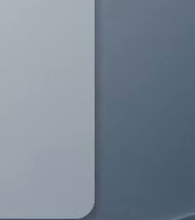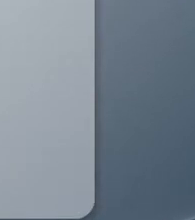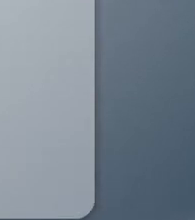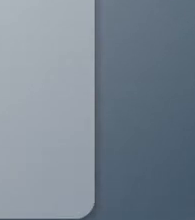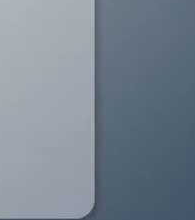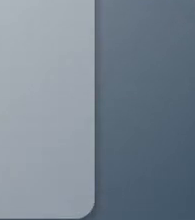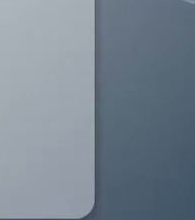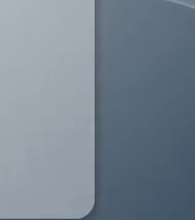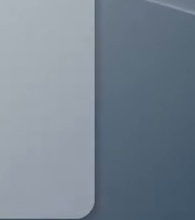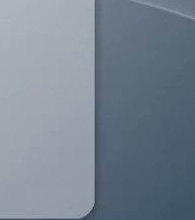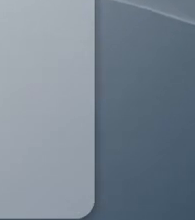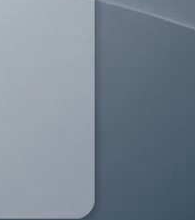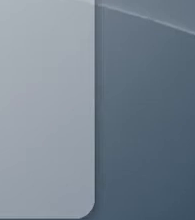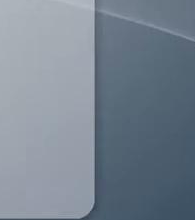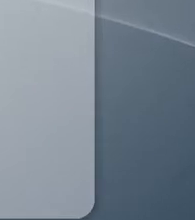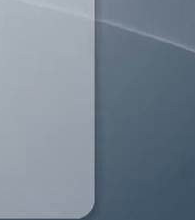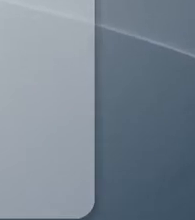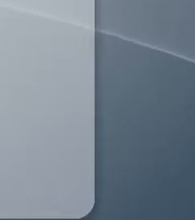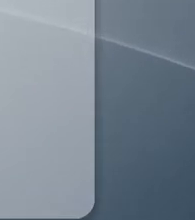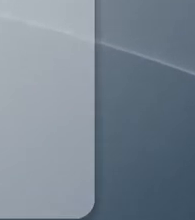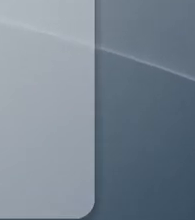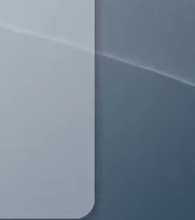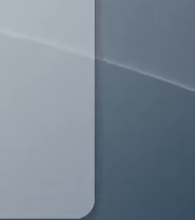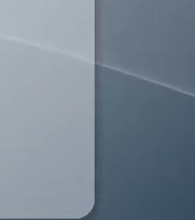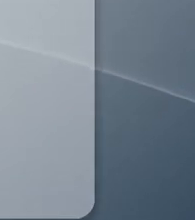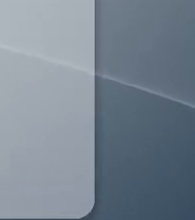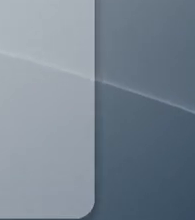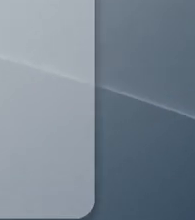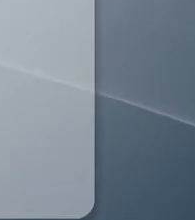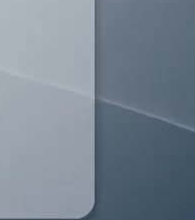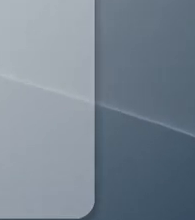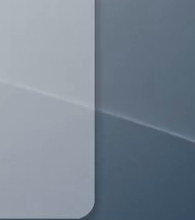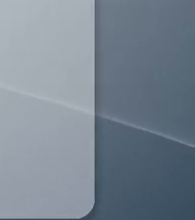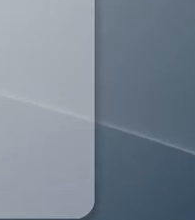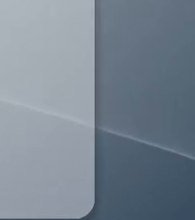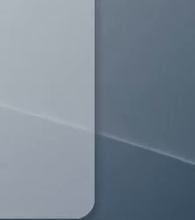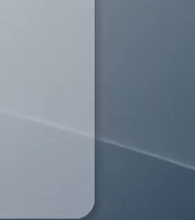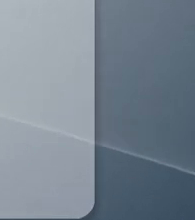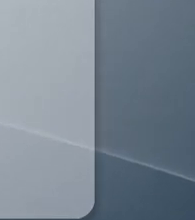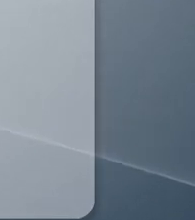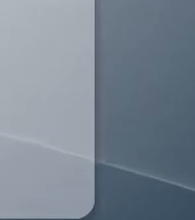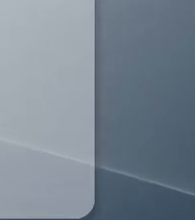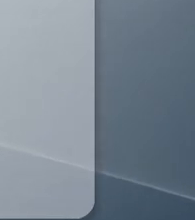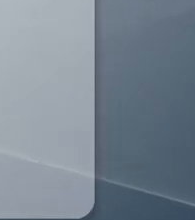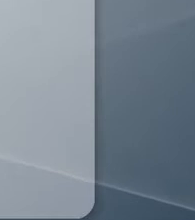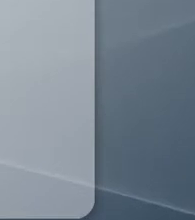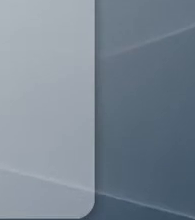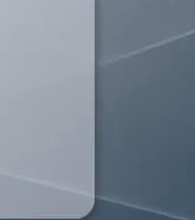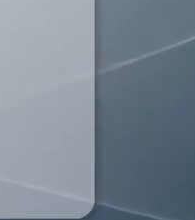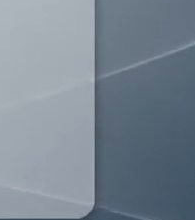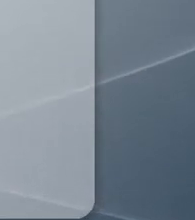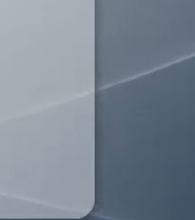대장경 테마파크 오토캠핑장의 물놀이장이 합천군민을 대상으로 매주 목요일 오전 10시부터 오후 1시까지